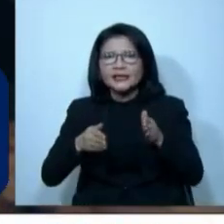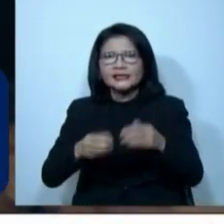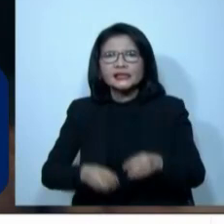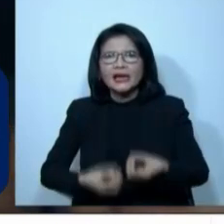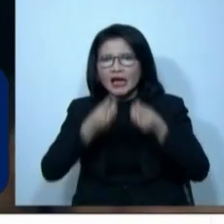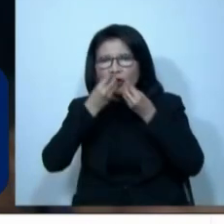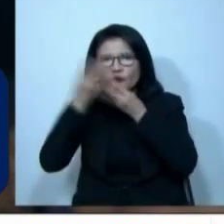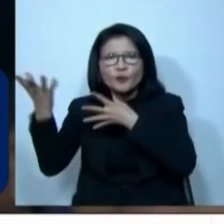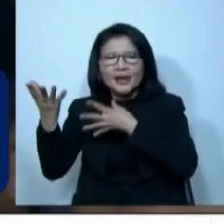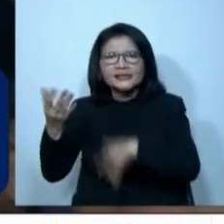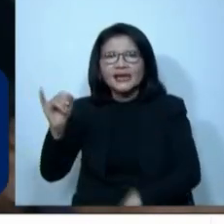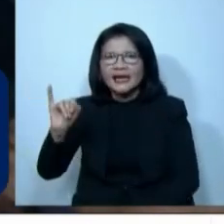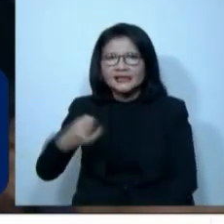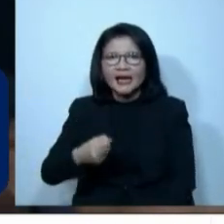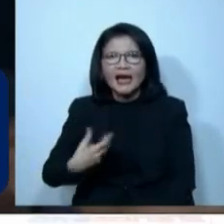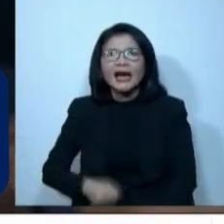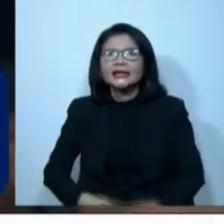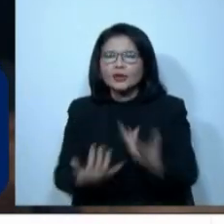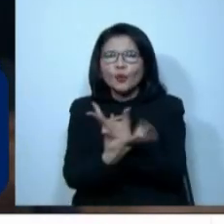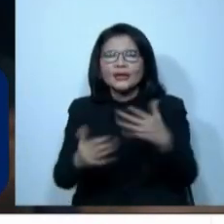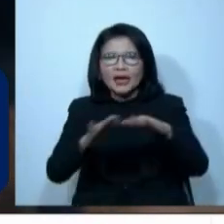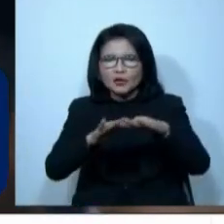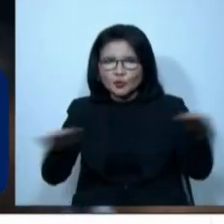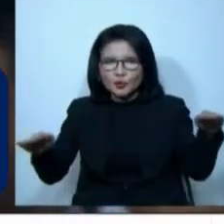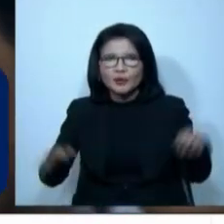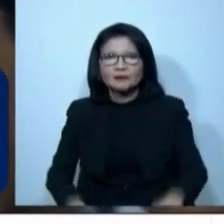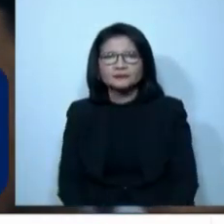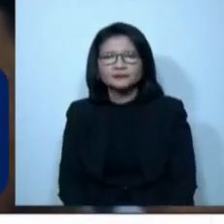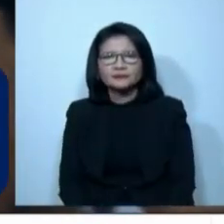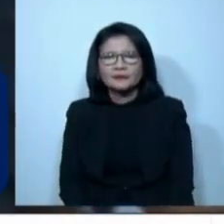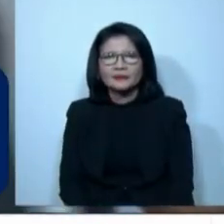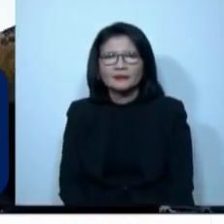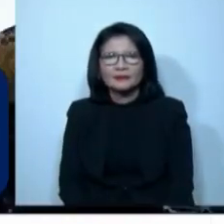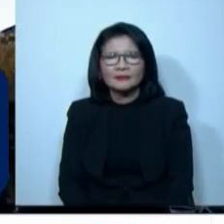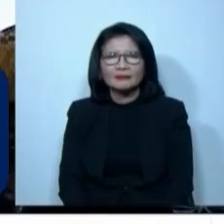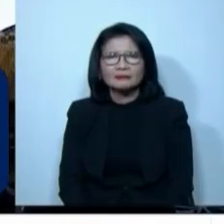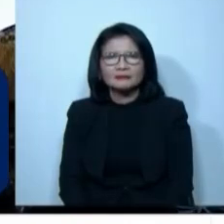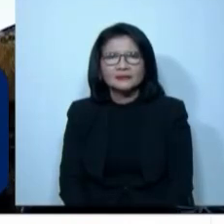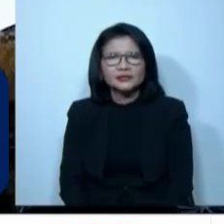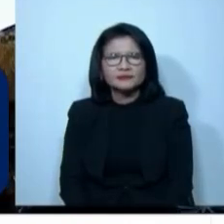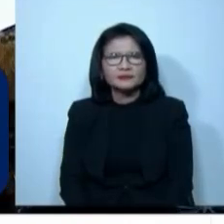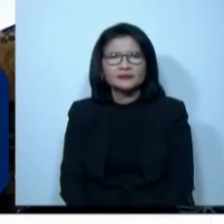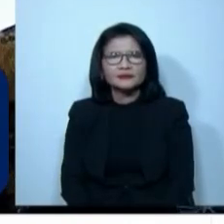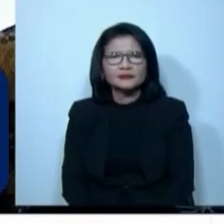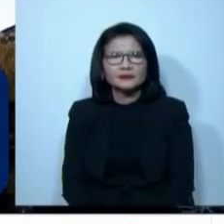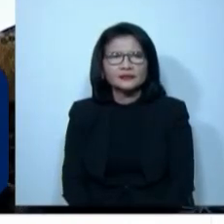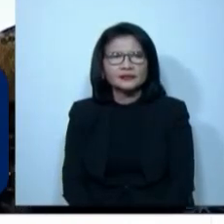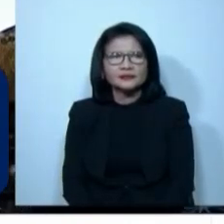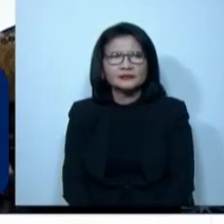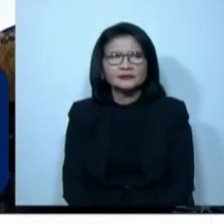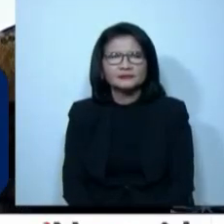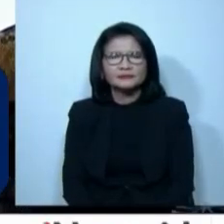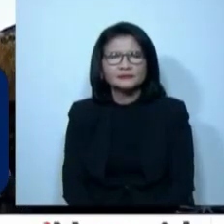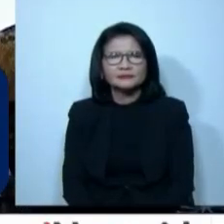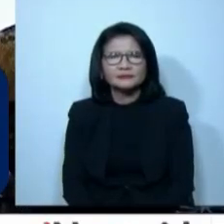tema dan kerukunan warga baik kami persilakan untuk selanjutnya kepada panelis Bapak